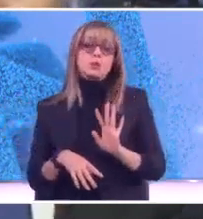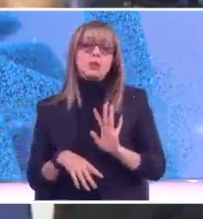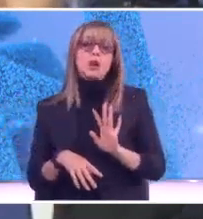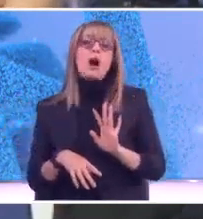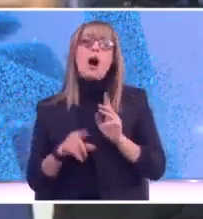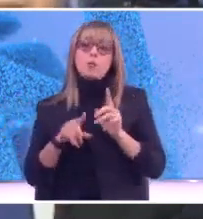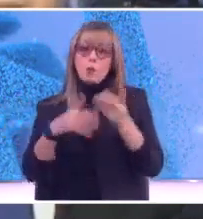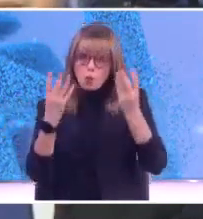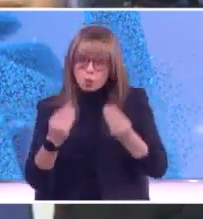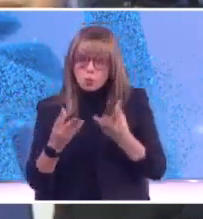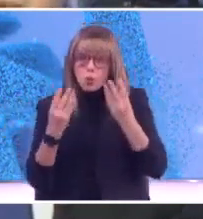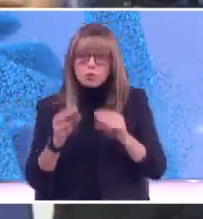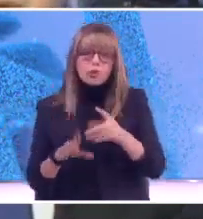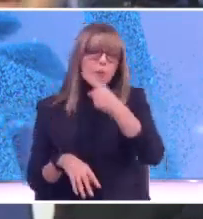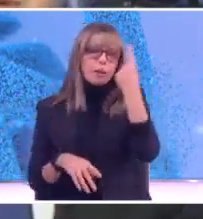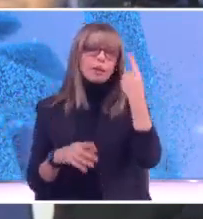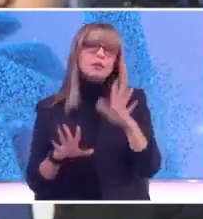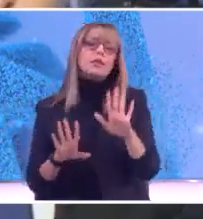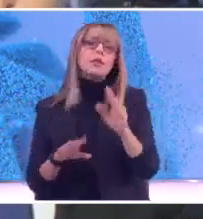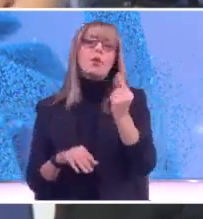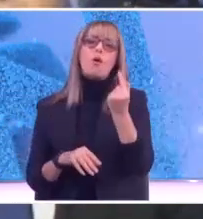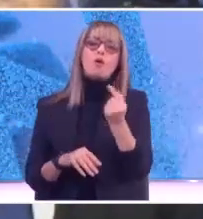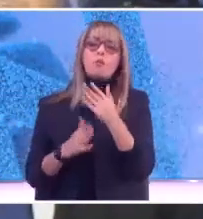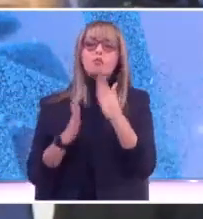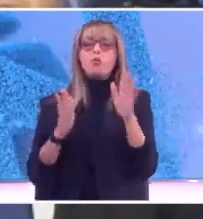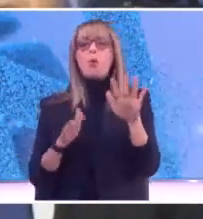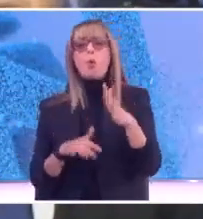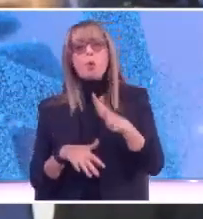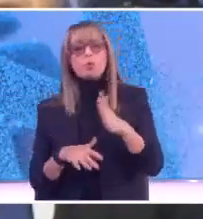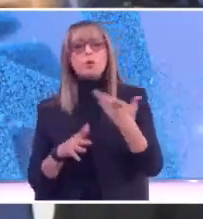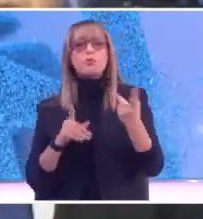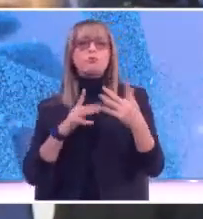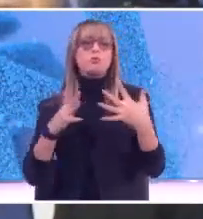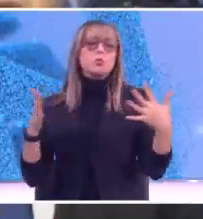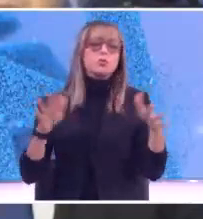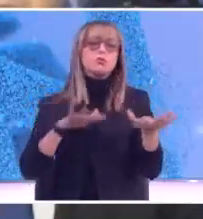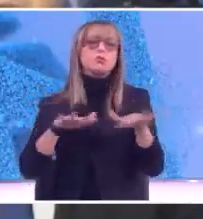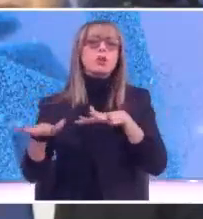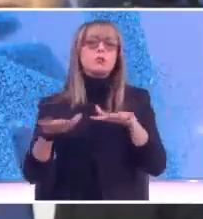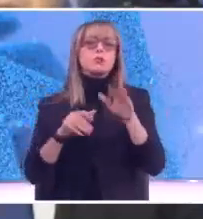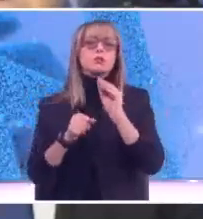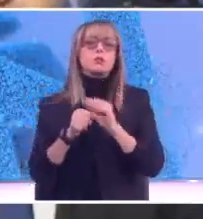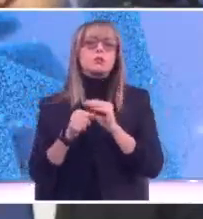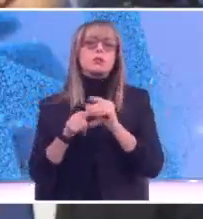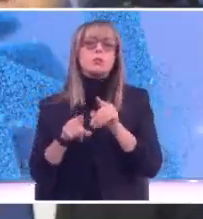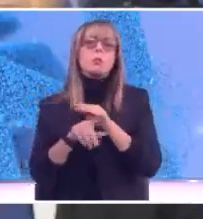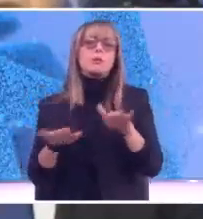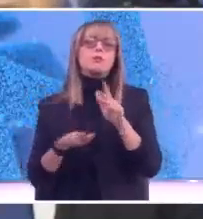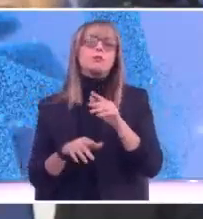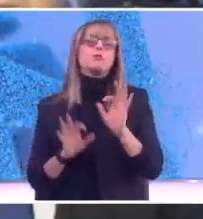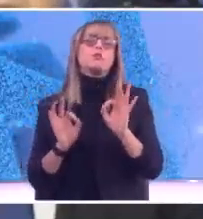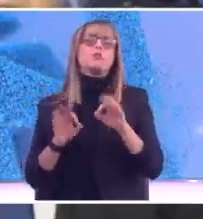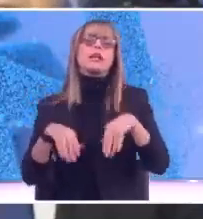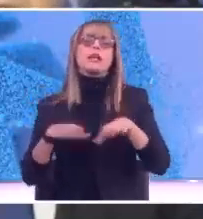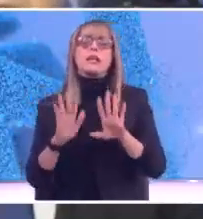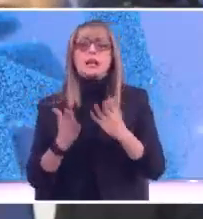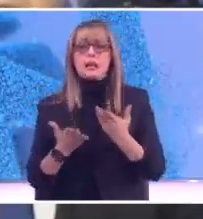anlamı taşımıyor. Yani küçük ve orta büyüklükteki depremlerle bu enerjinin bitmesi mümkün değil.